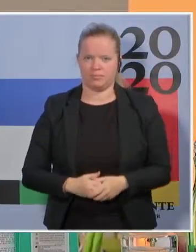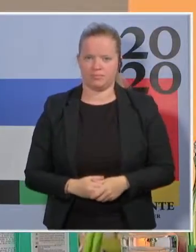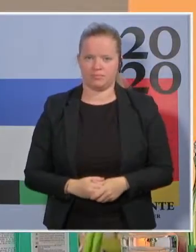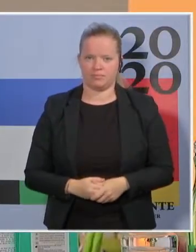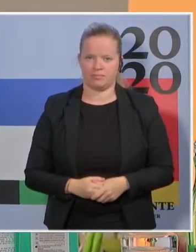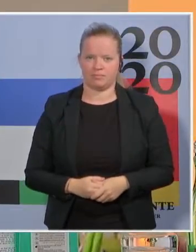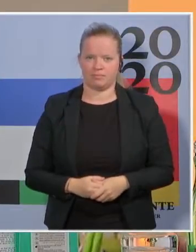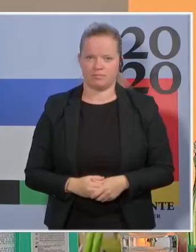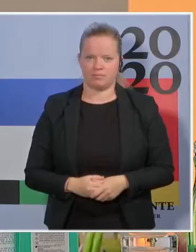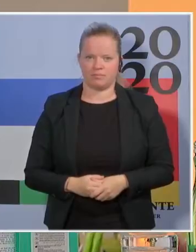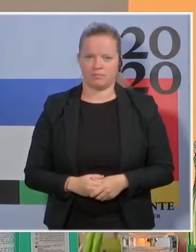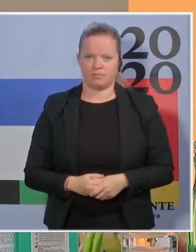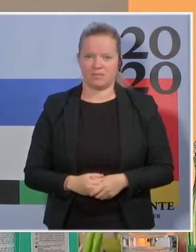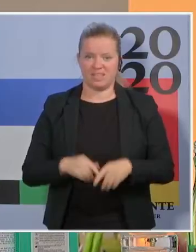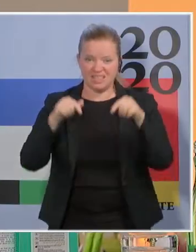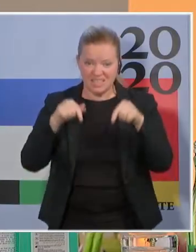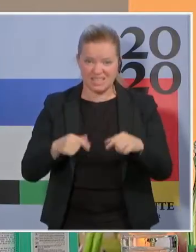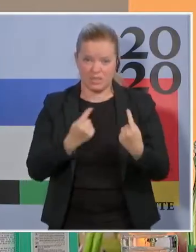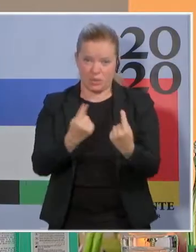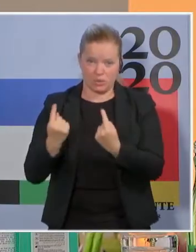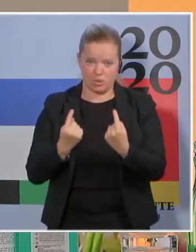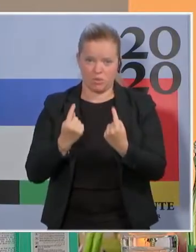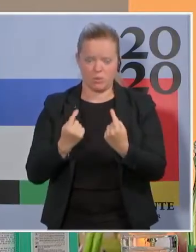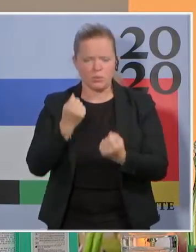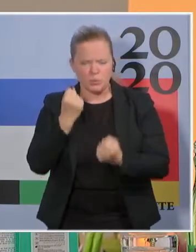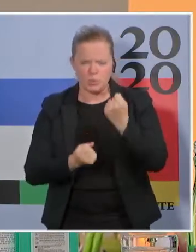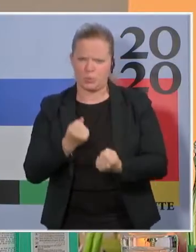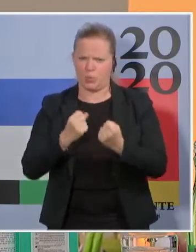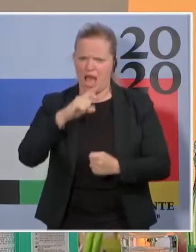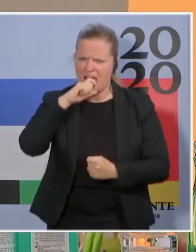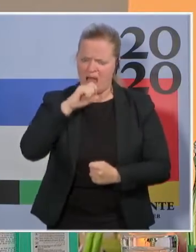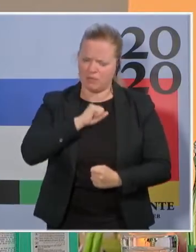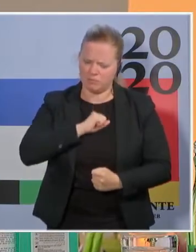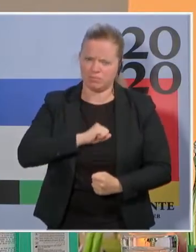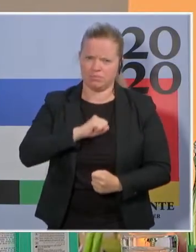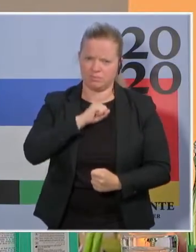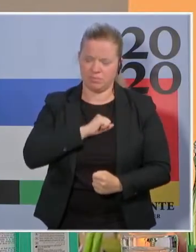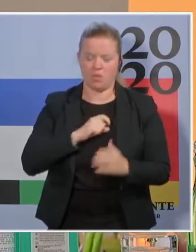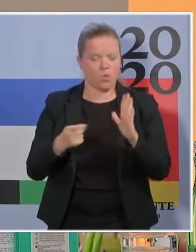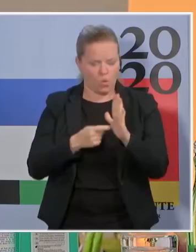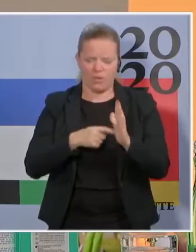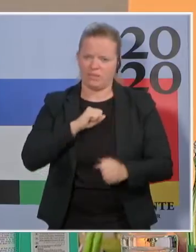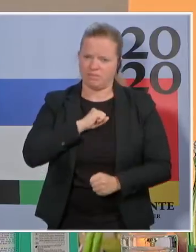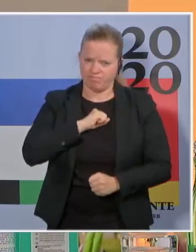Das war und ist eine Zumutung, eine notwendige Zumutung, leider.